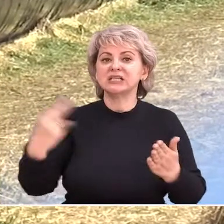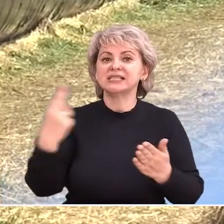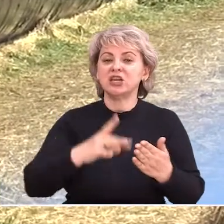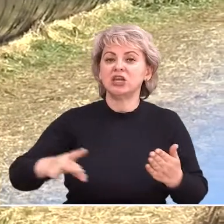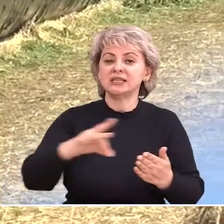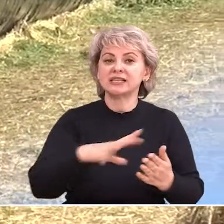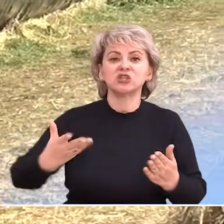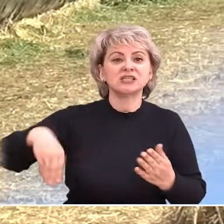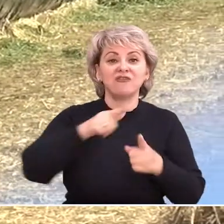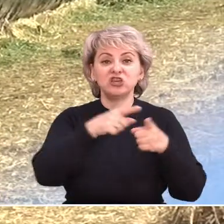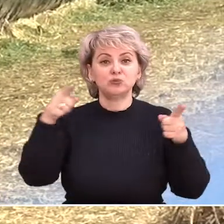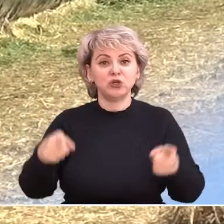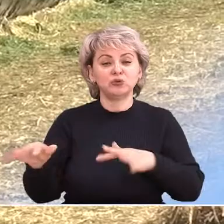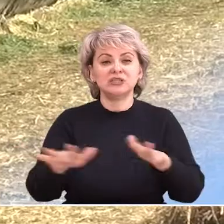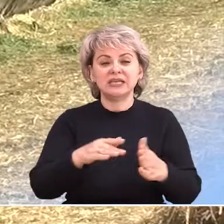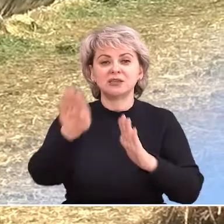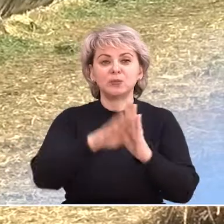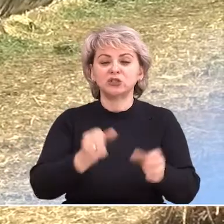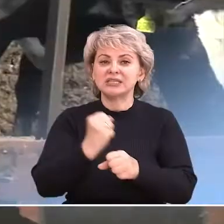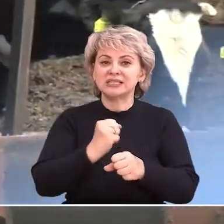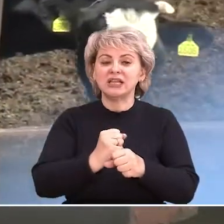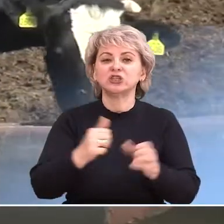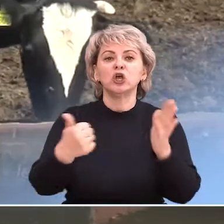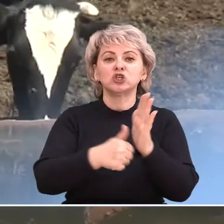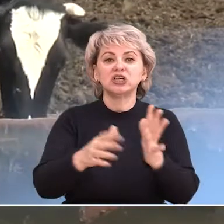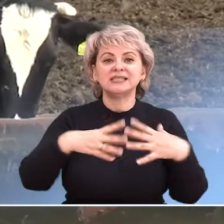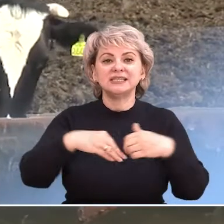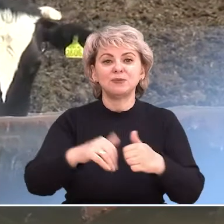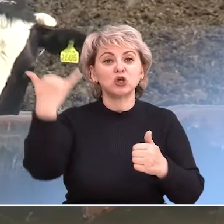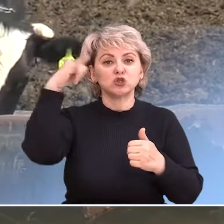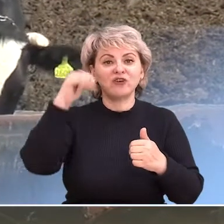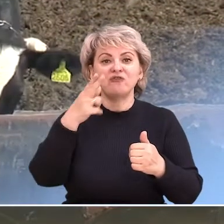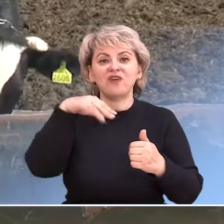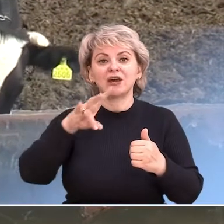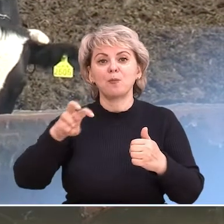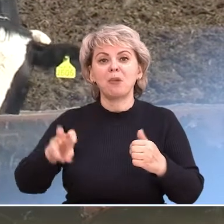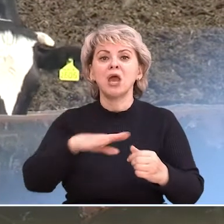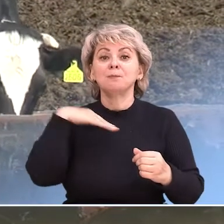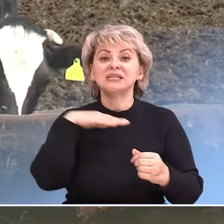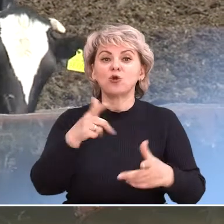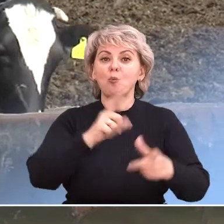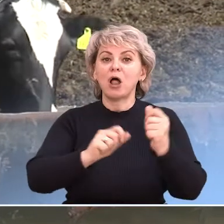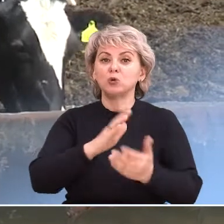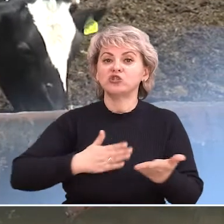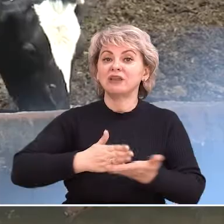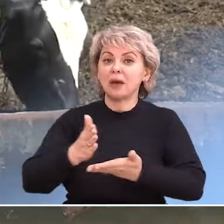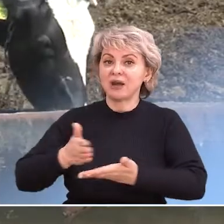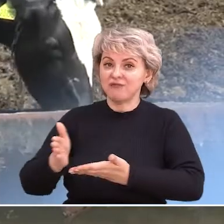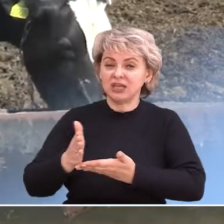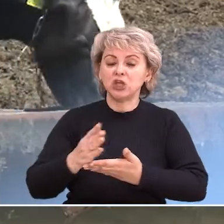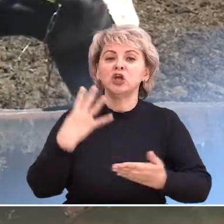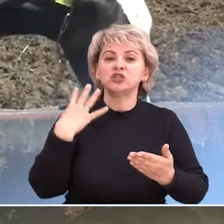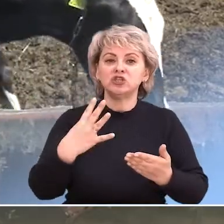грантовой программе в Целинском районе за весь период действия программы создано 6 семейных животноводческих ферм мясного и